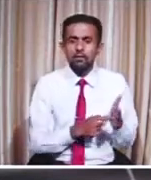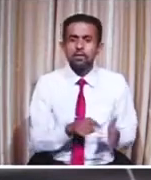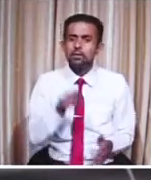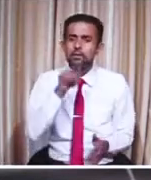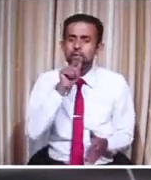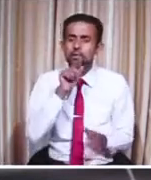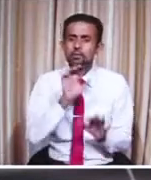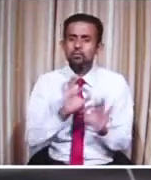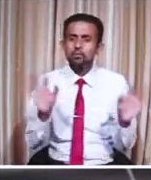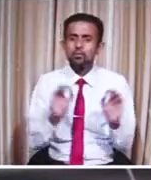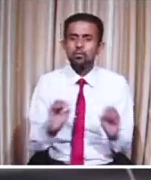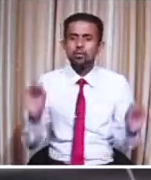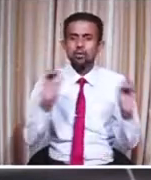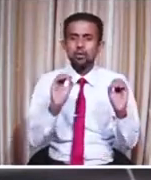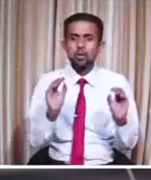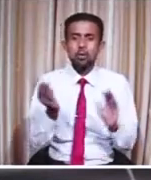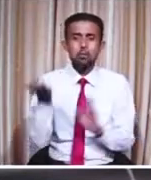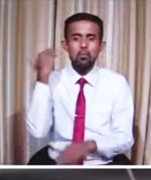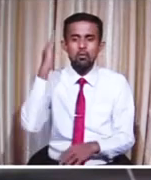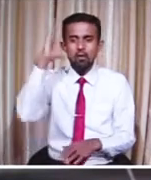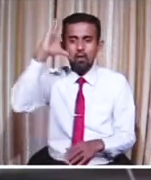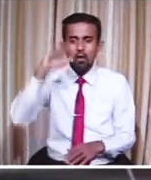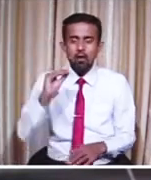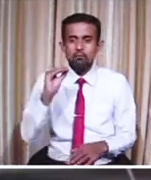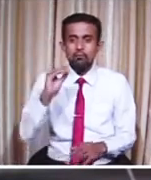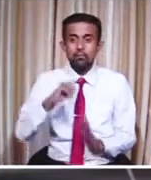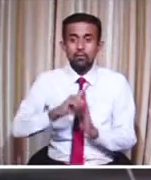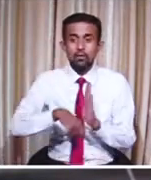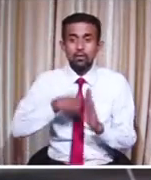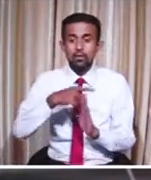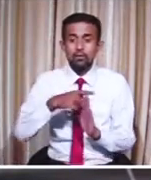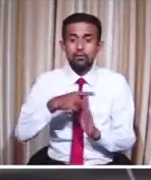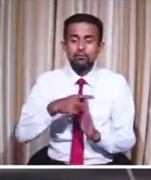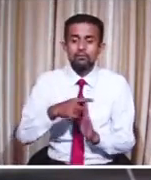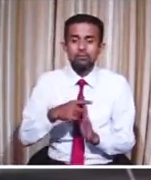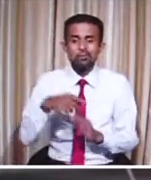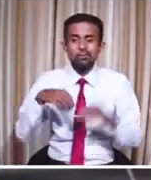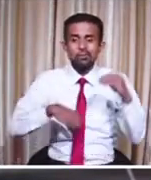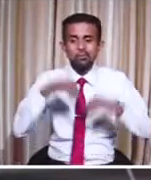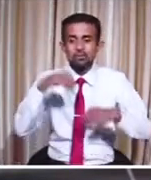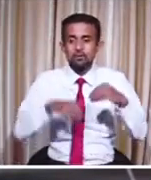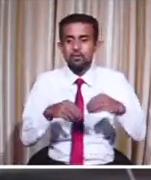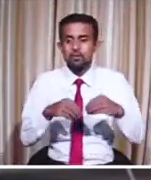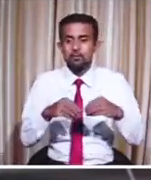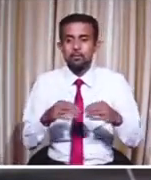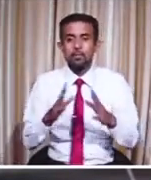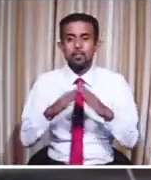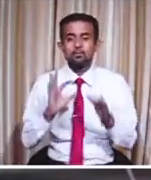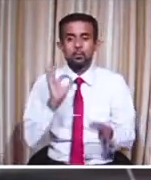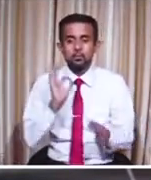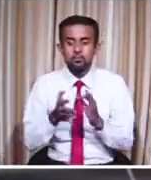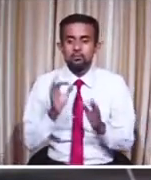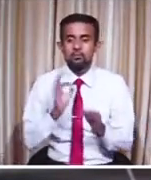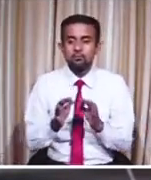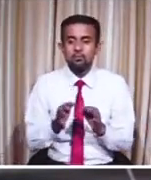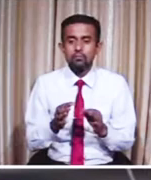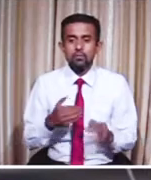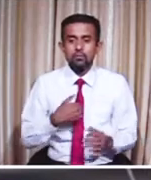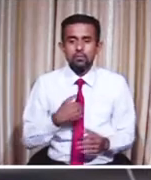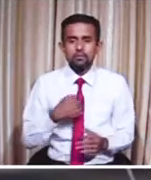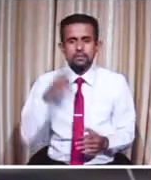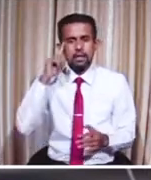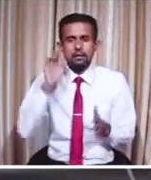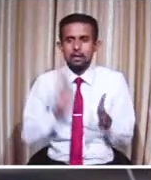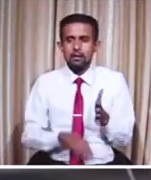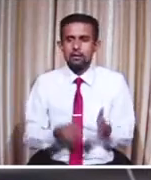demi nene. Pasuki ada ratri, ratapura am, desa palat ni angge, depan lagi ni tapi mahaya tarai